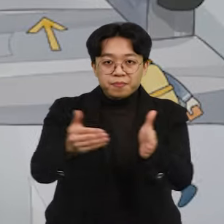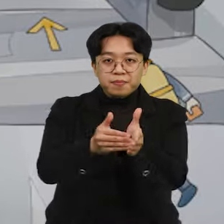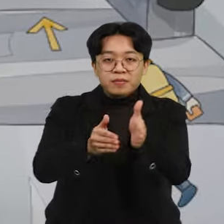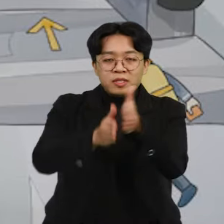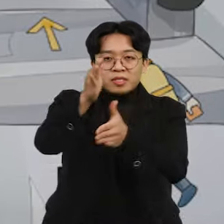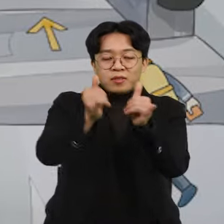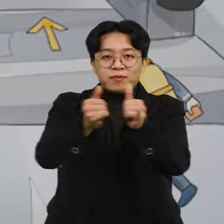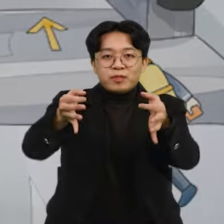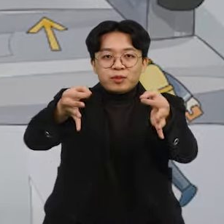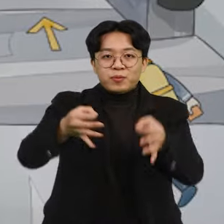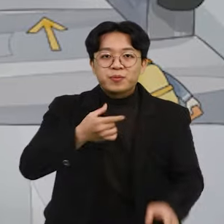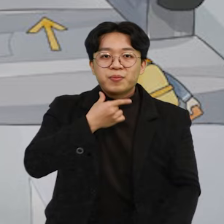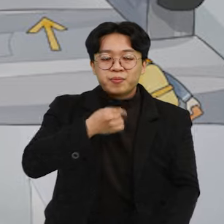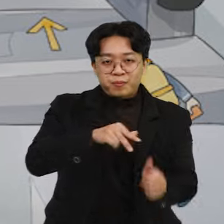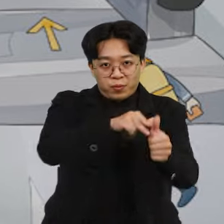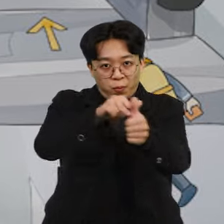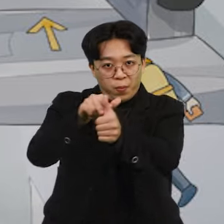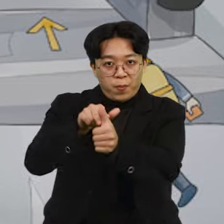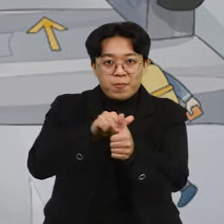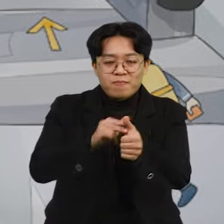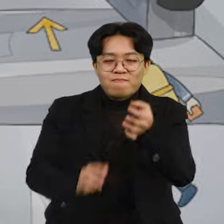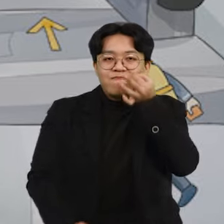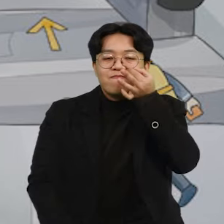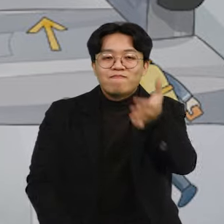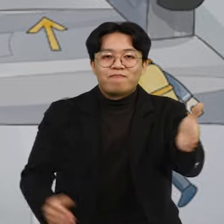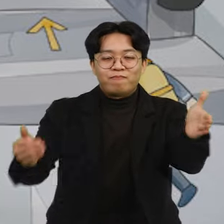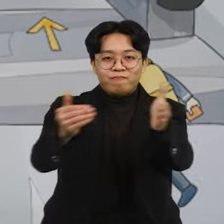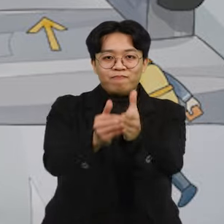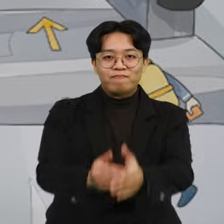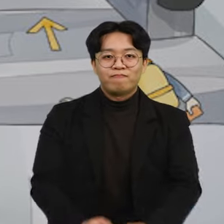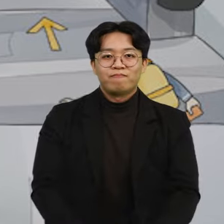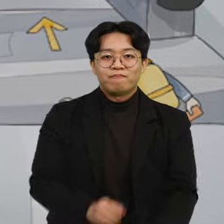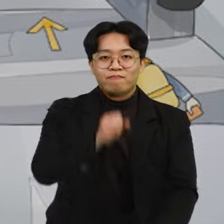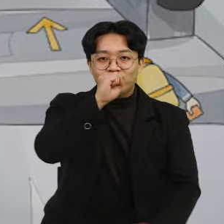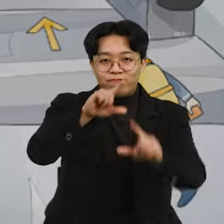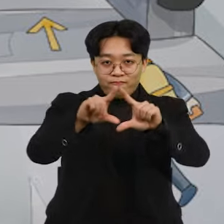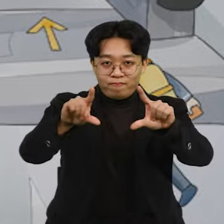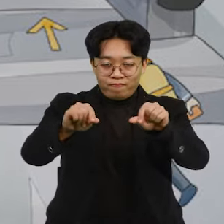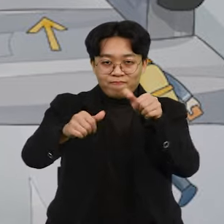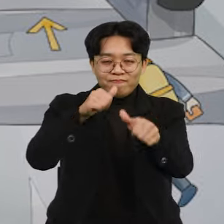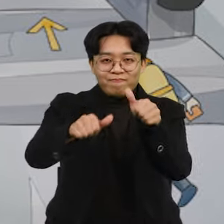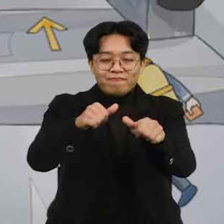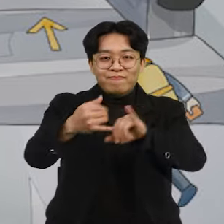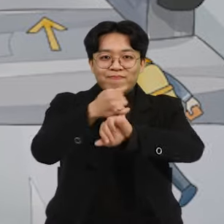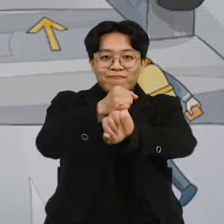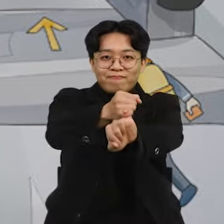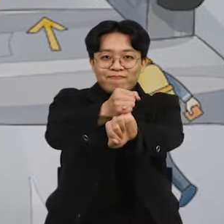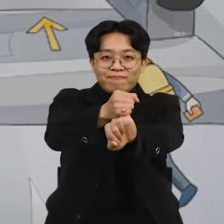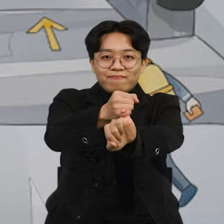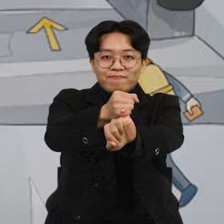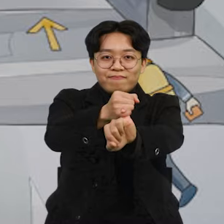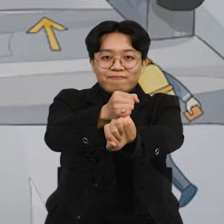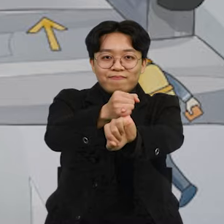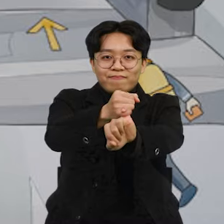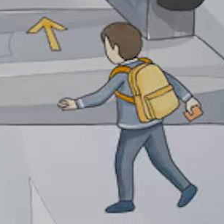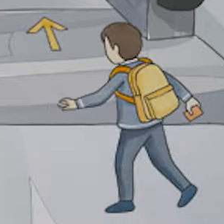지금까지 광명시민이 클릭하고 싶은 정보만 담은 광명클릭이었습니다. 좋아요, 광클해주세요.